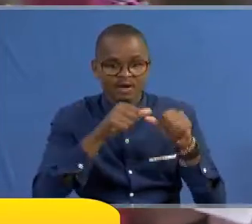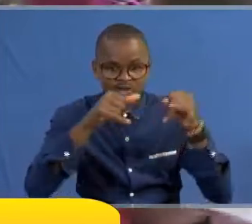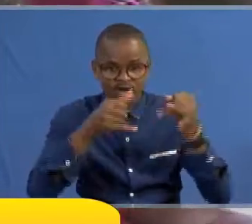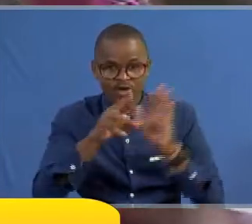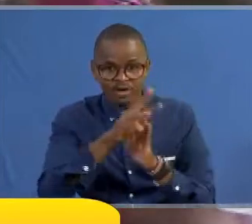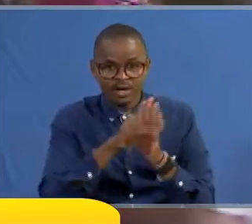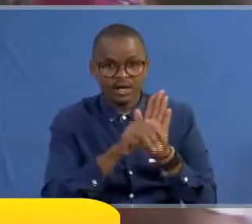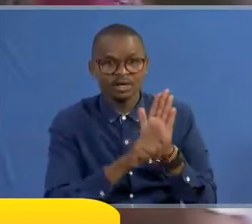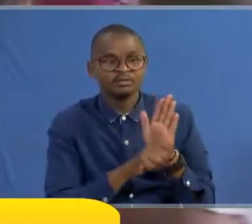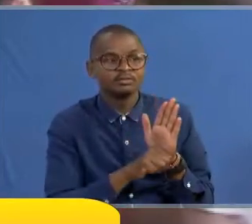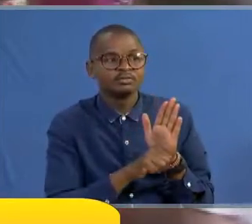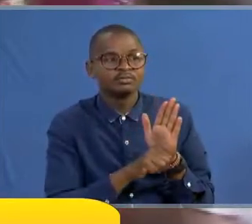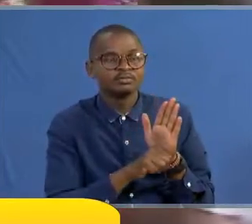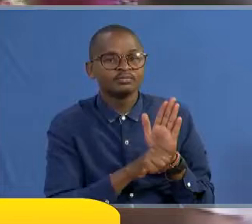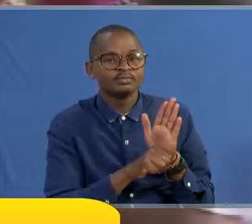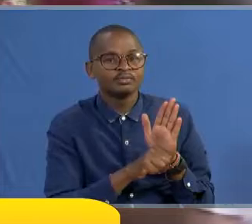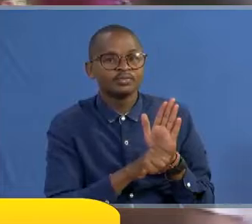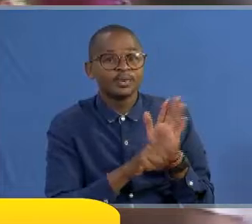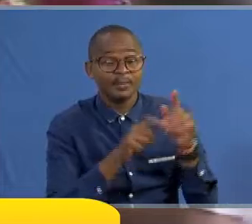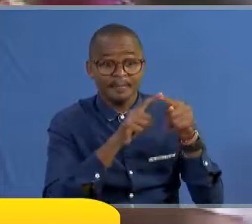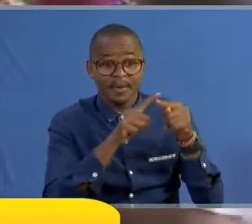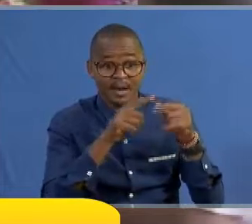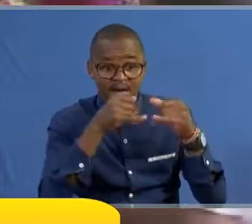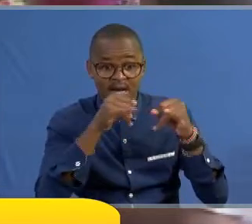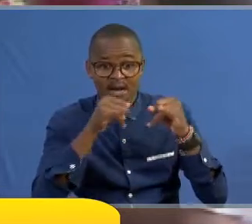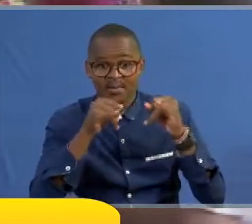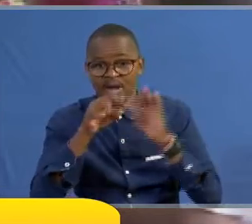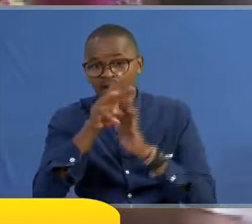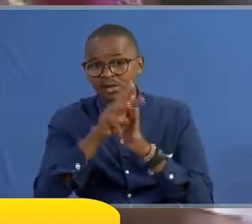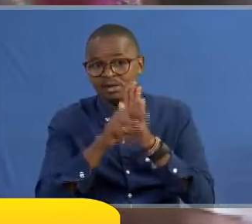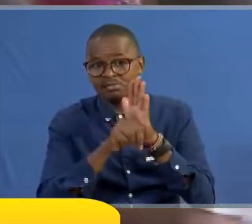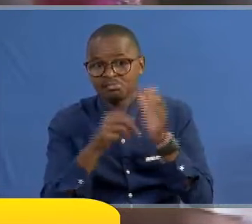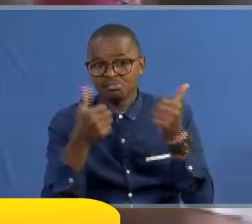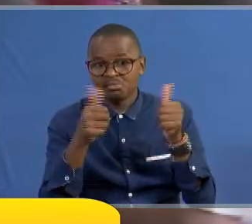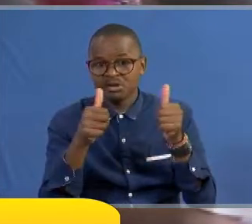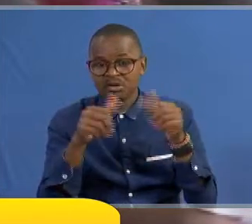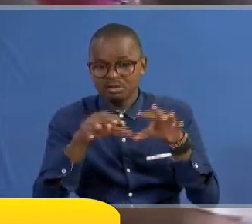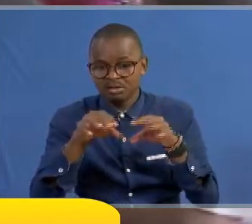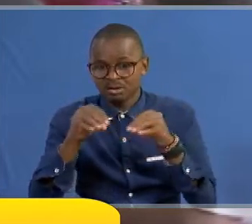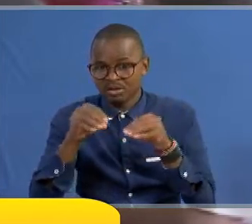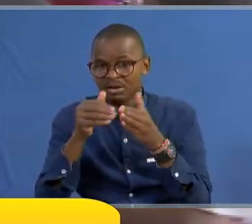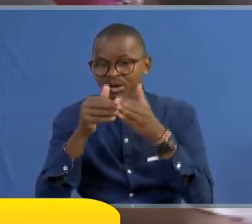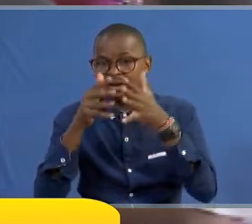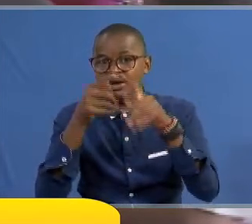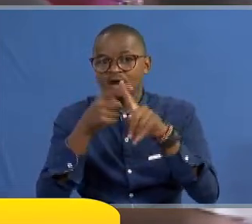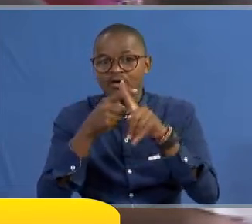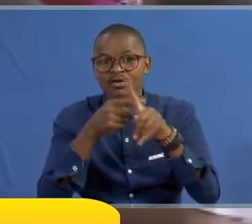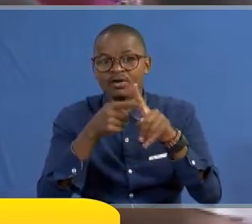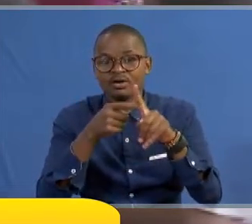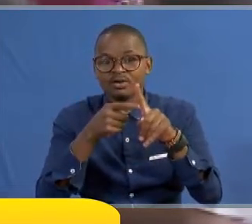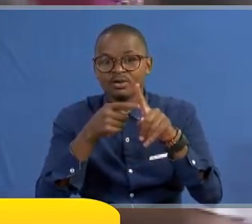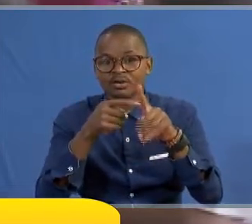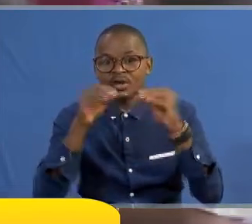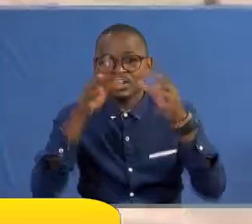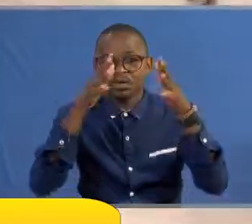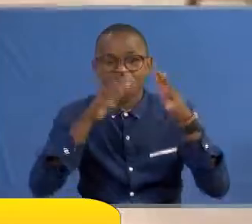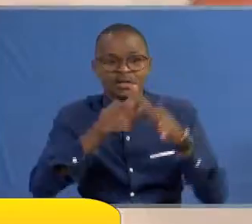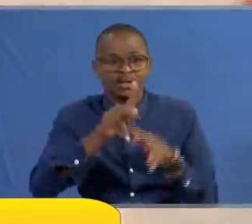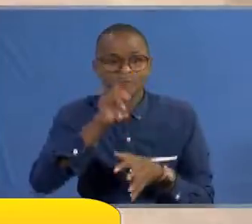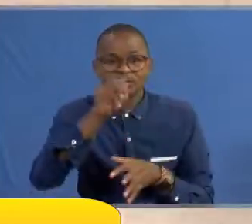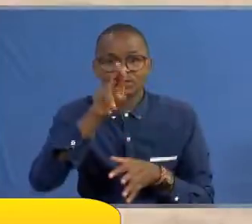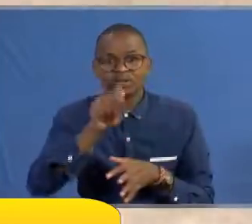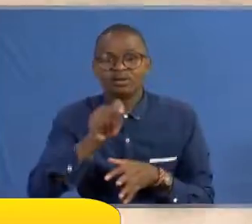mpya. Ila utekelezaji wa mtaala huo haukupokelewa vyema na viongozi kutoka muungano wa walimu nchini